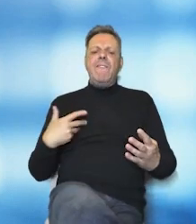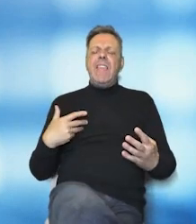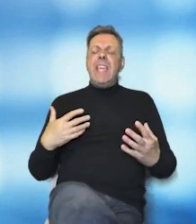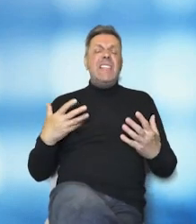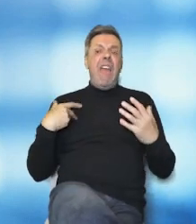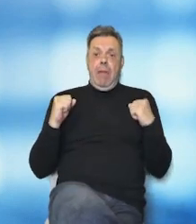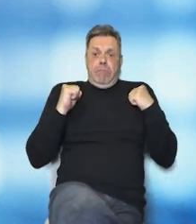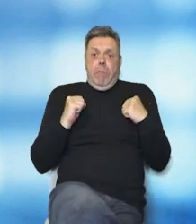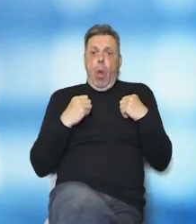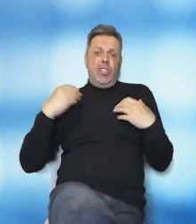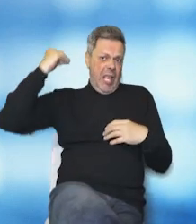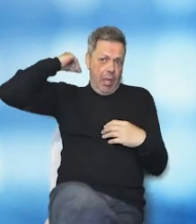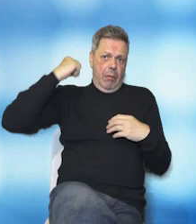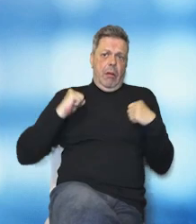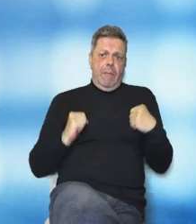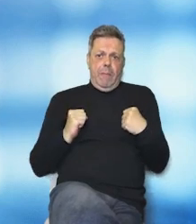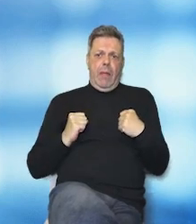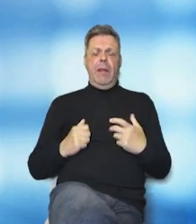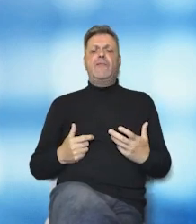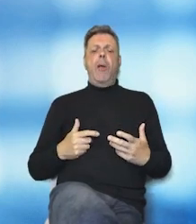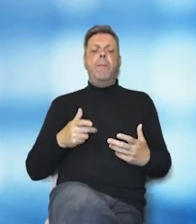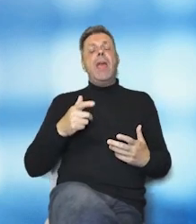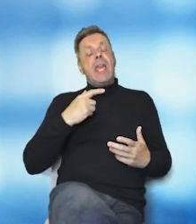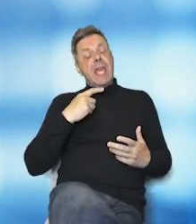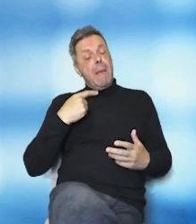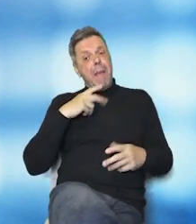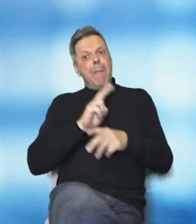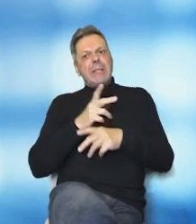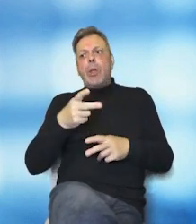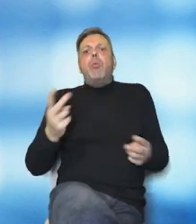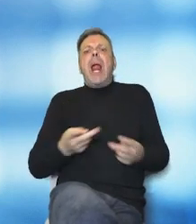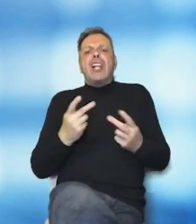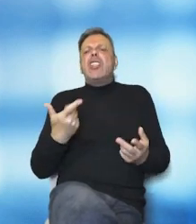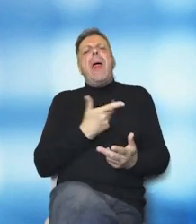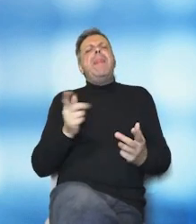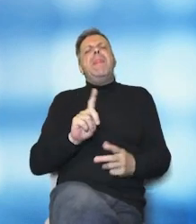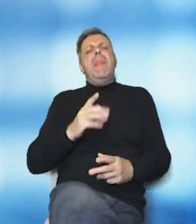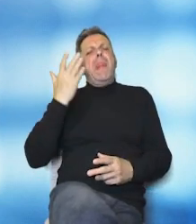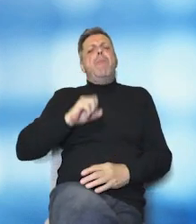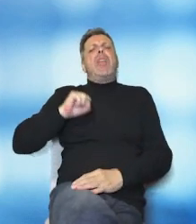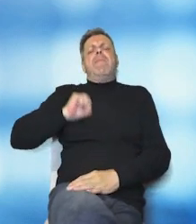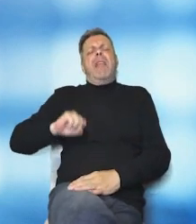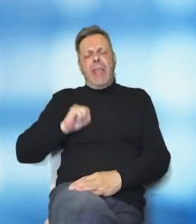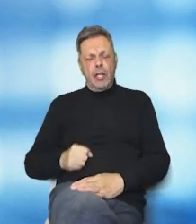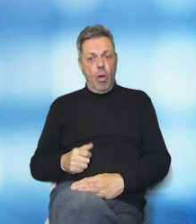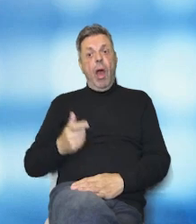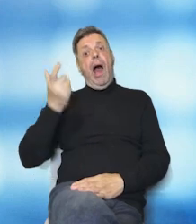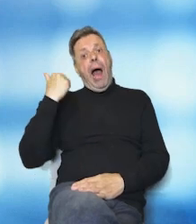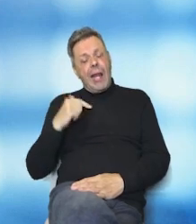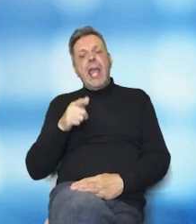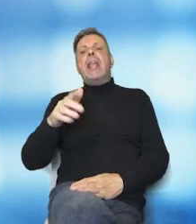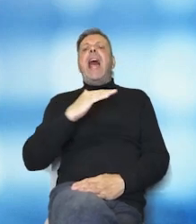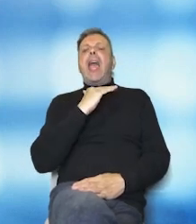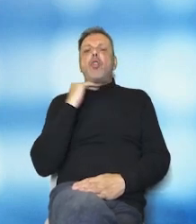svojim leđima, pa onda gledamo da to što nosite da je što lakše, da vam je što manji napor. A da je opet dostatno za